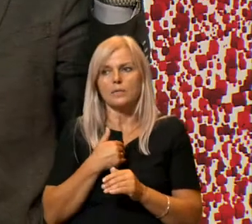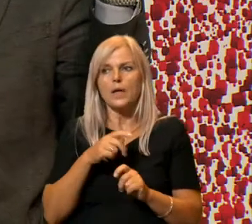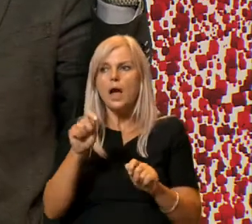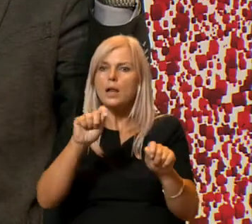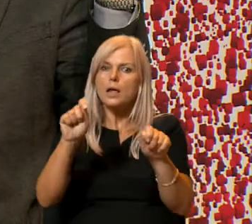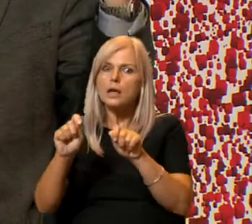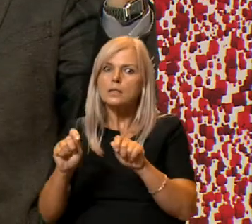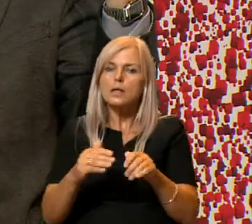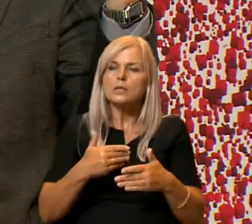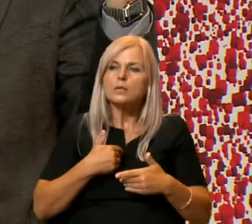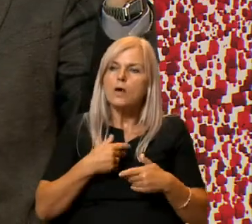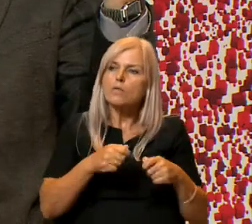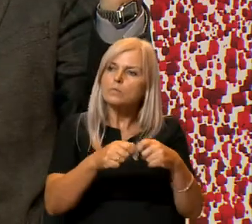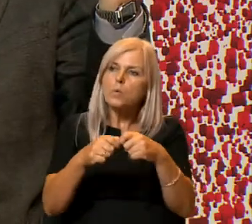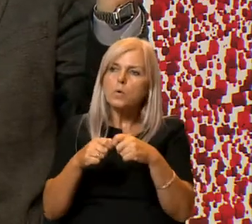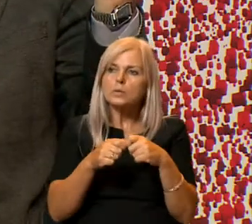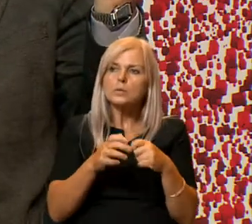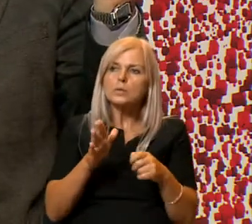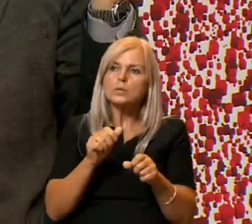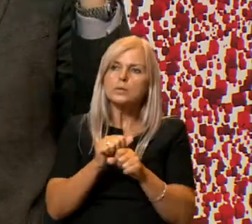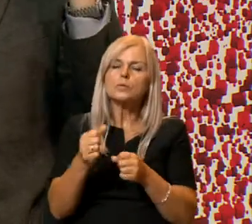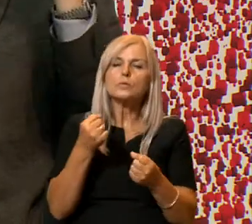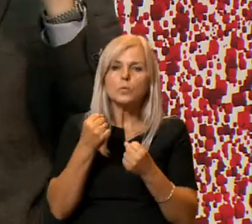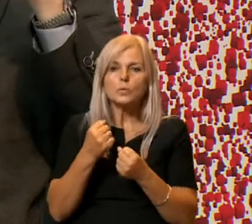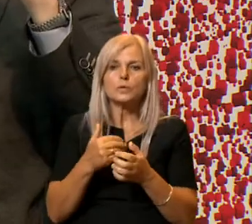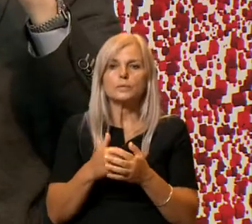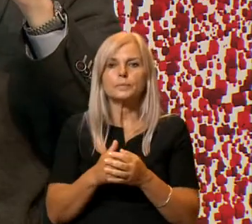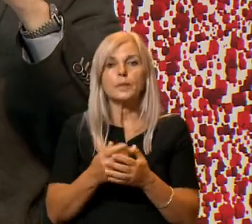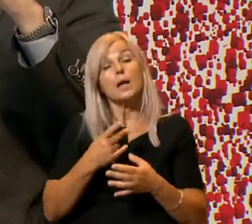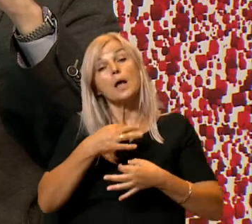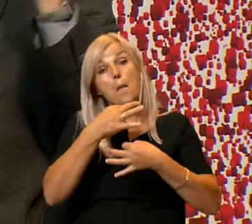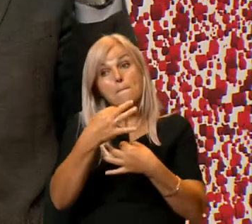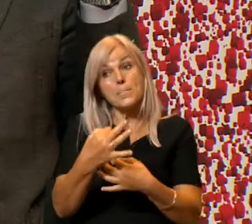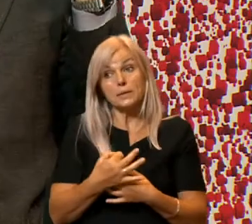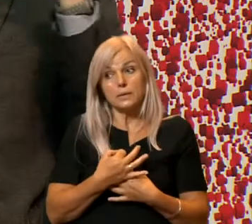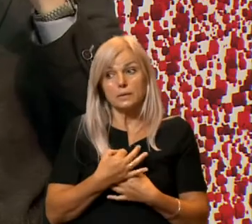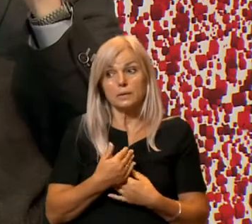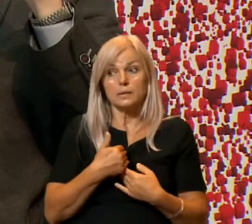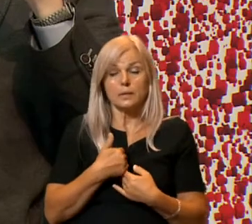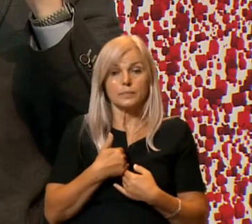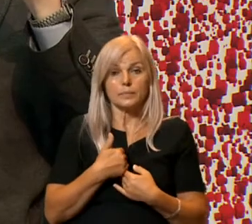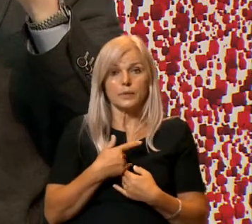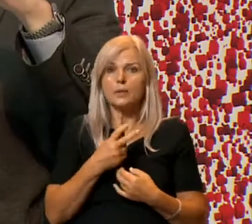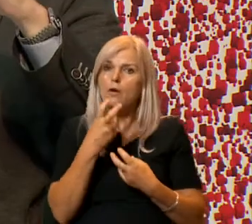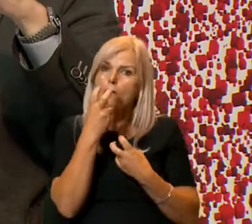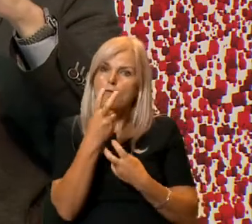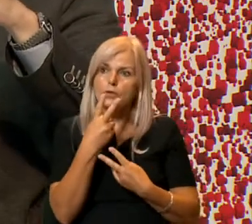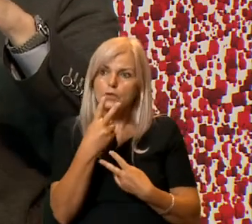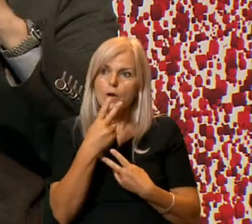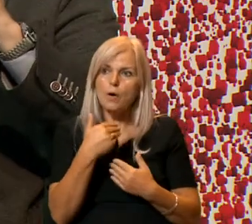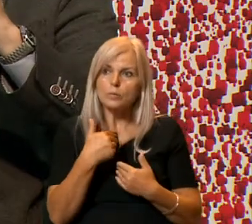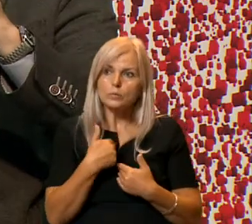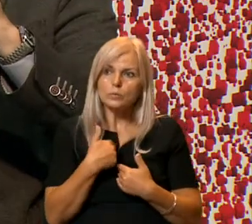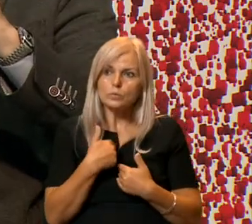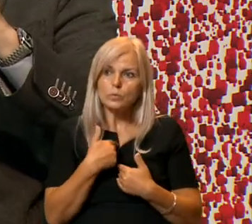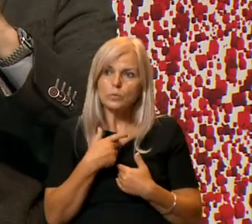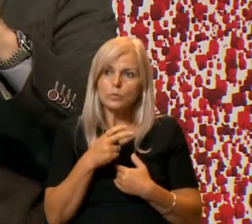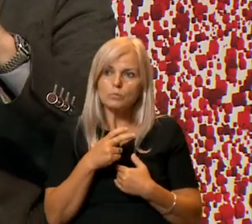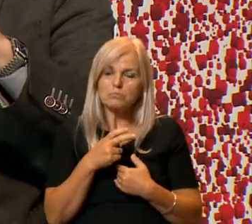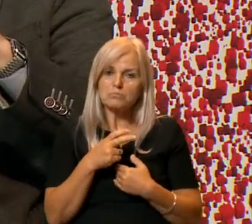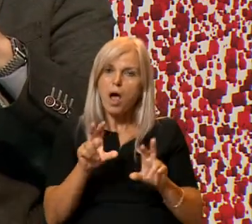jest trudno. Natomiast wracając do pytania, byłem naprawdę uderzony tym, co widziałem tutaj w